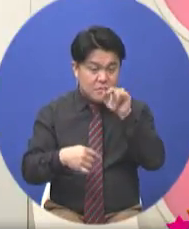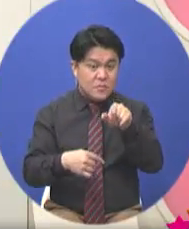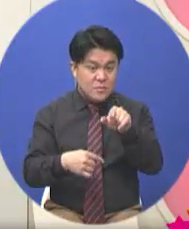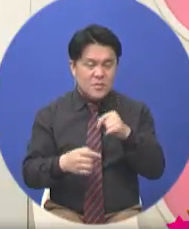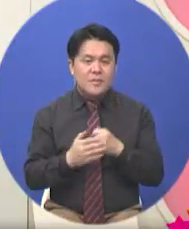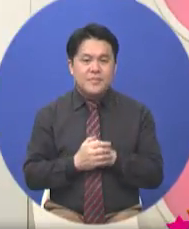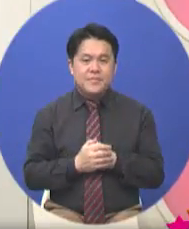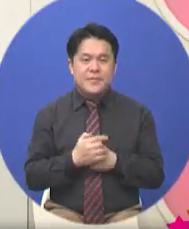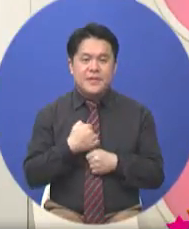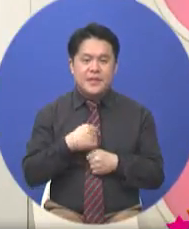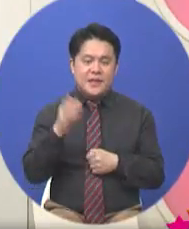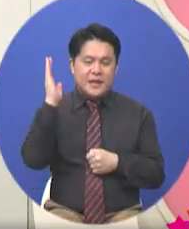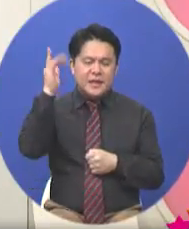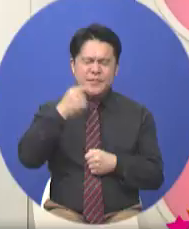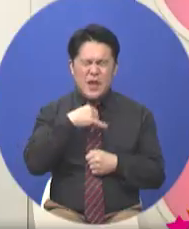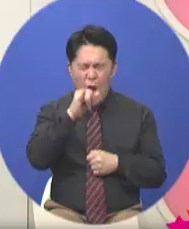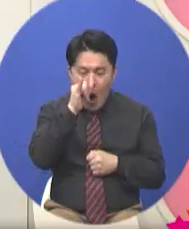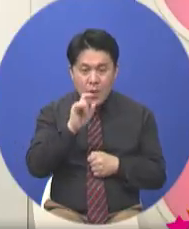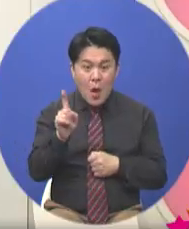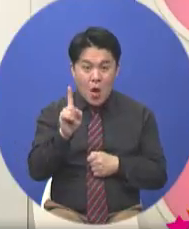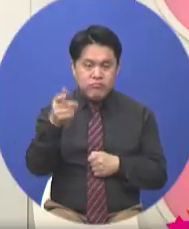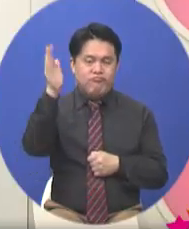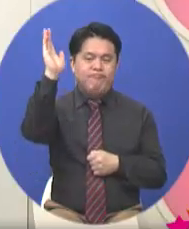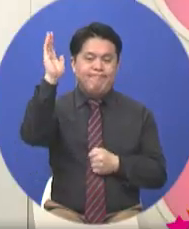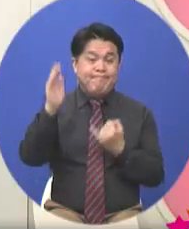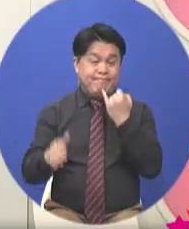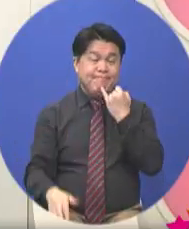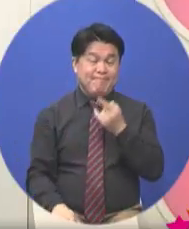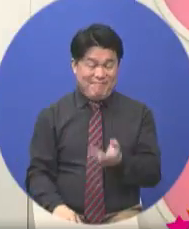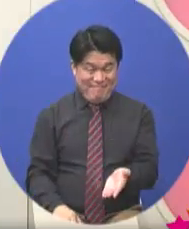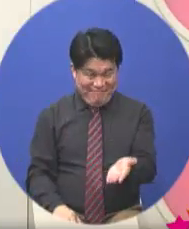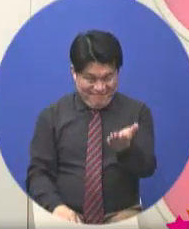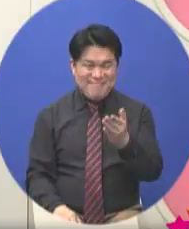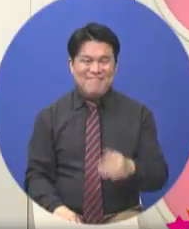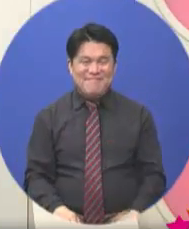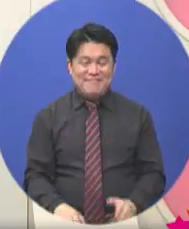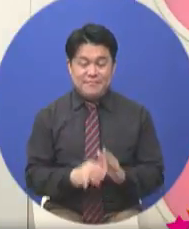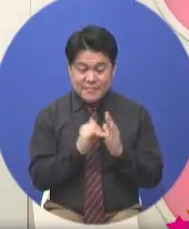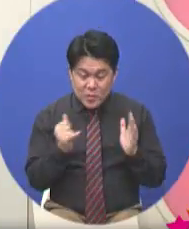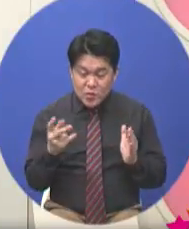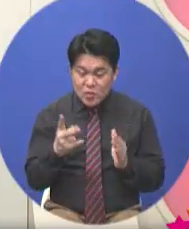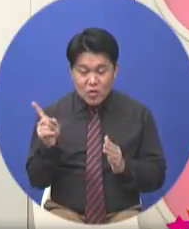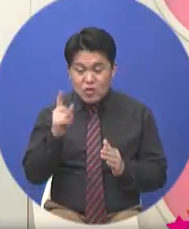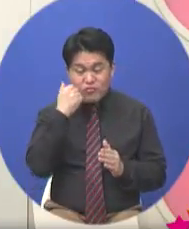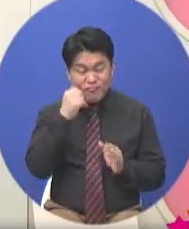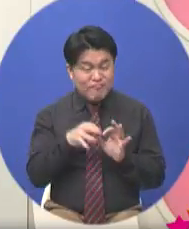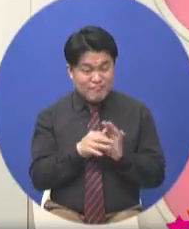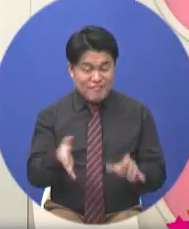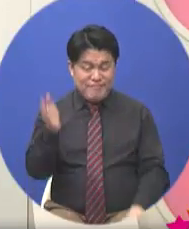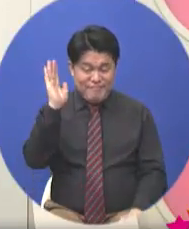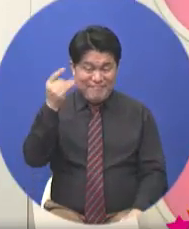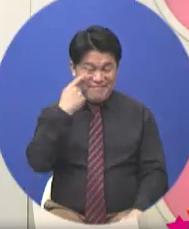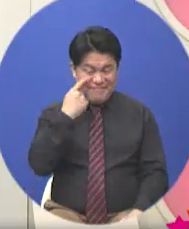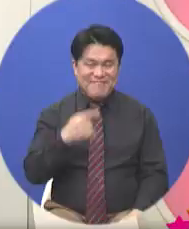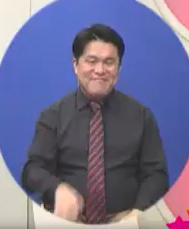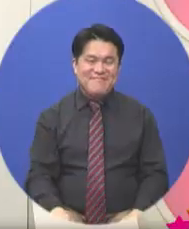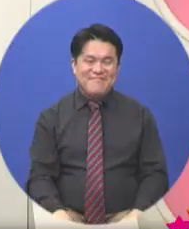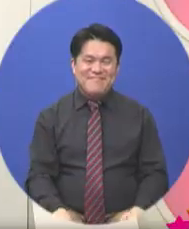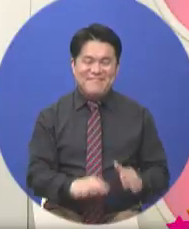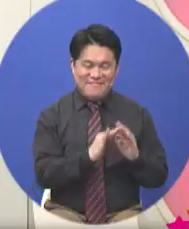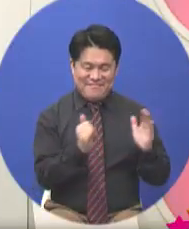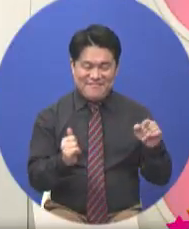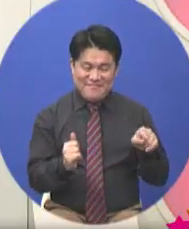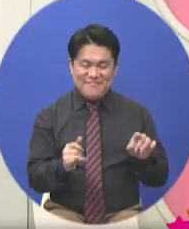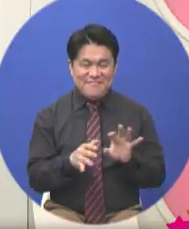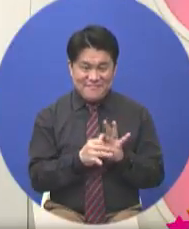됐는데 네. 나 이 말은 좀 하고 싶다. 시청자분들이나 우리 가족들이나 누구든 좋습니다. 아니,